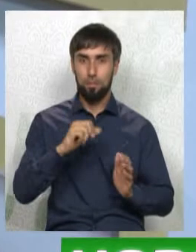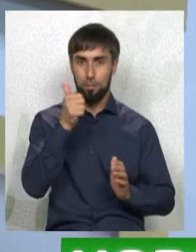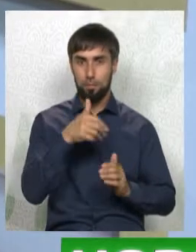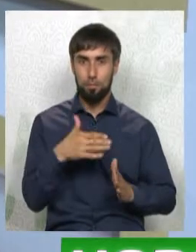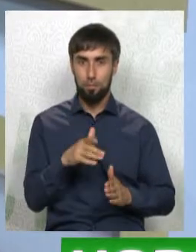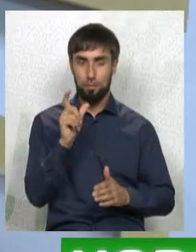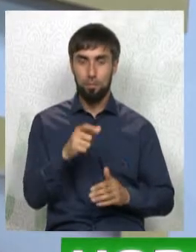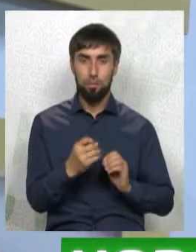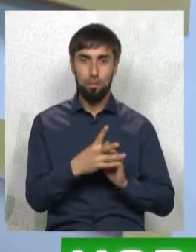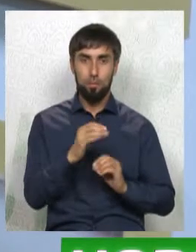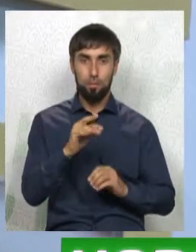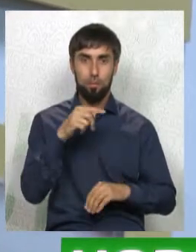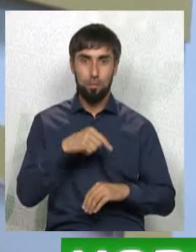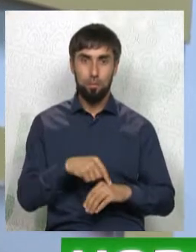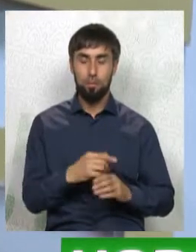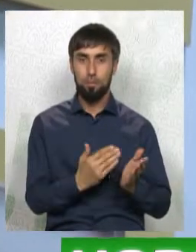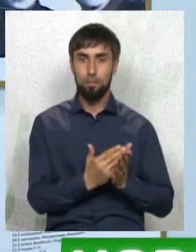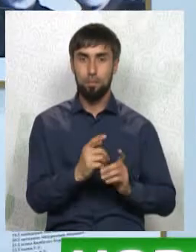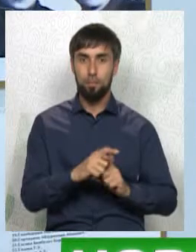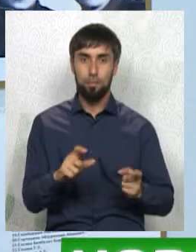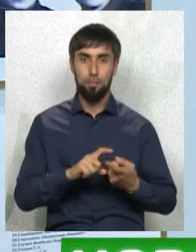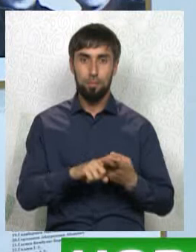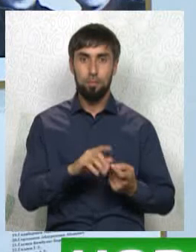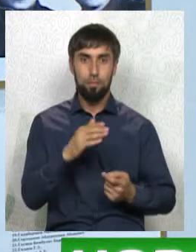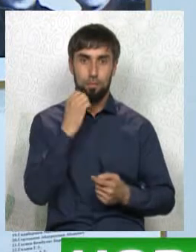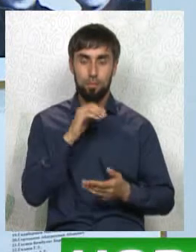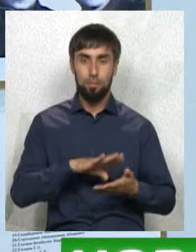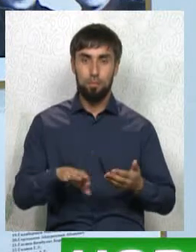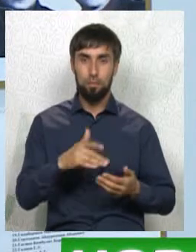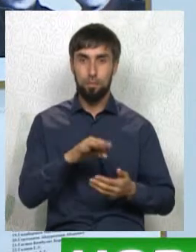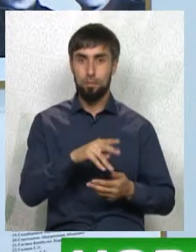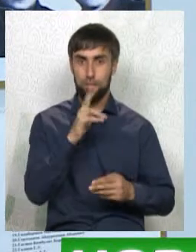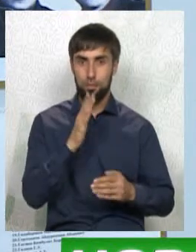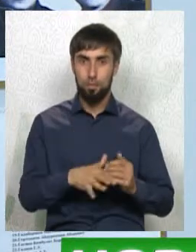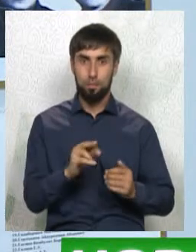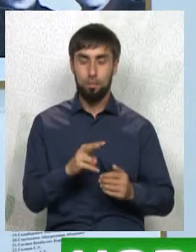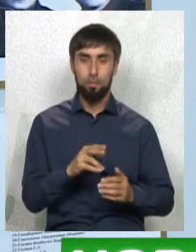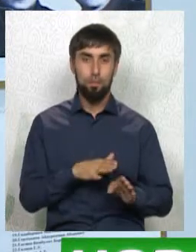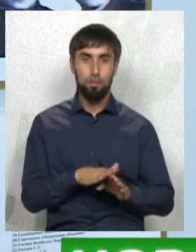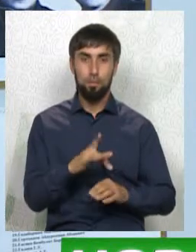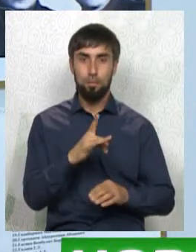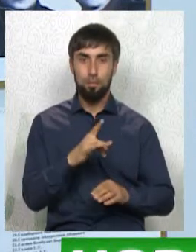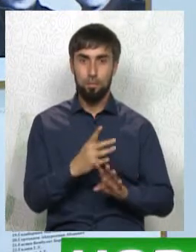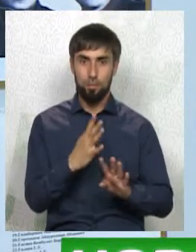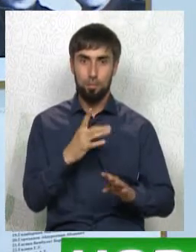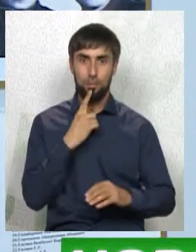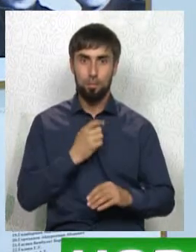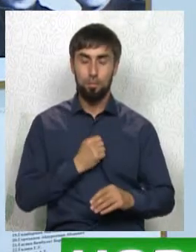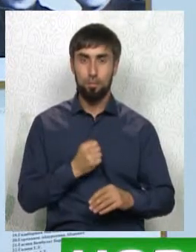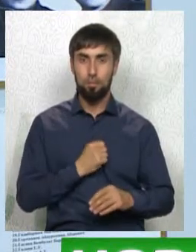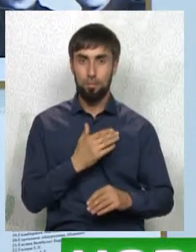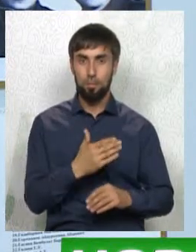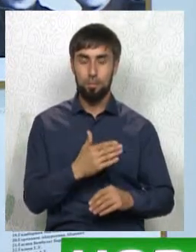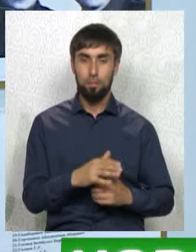года. В 15 лет он попал в высшую школу связи в Москве. После ее успешного окончания он пополнил ряды Красной армии.